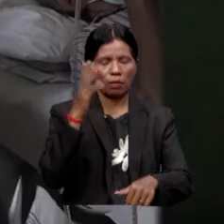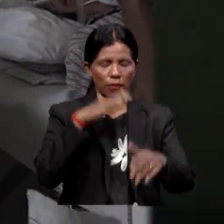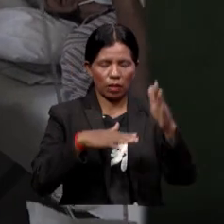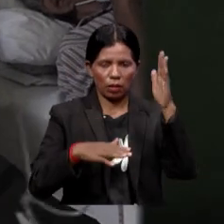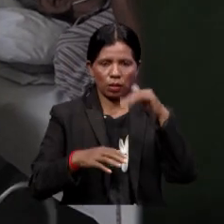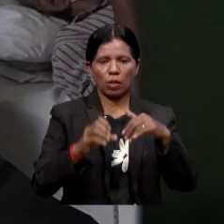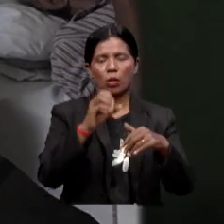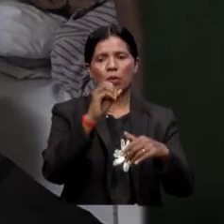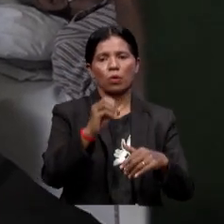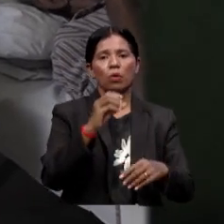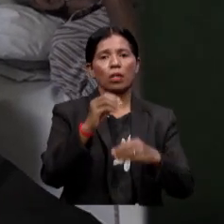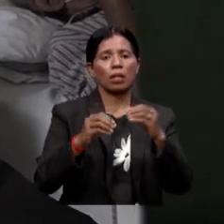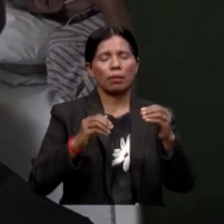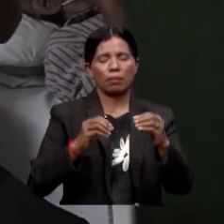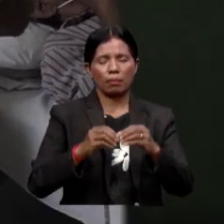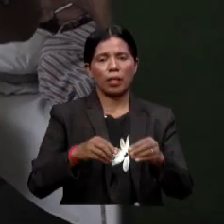obstrução minha.